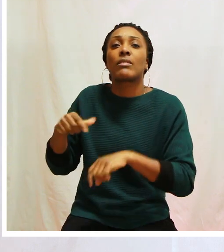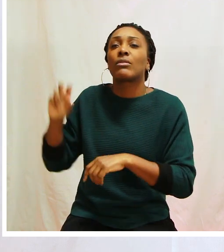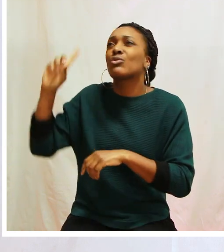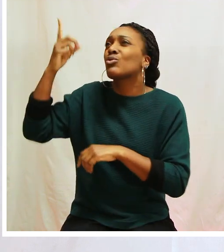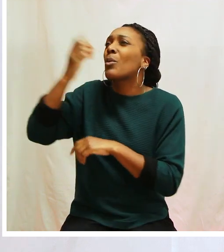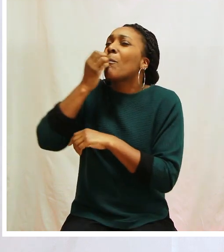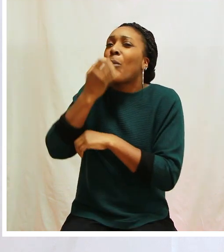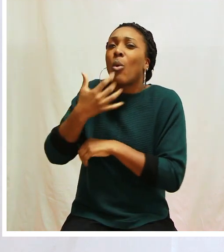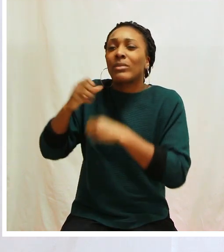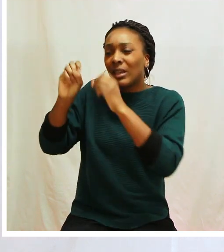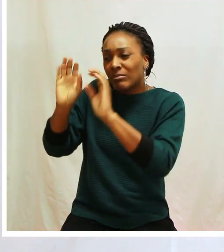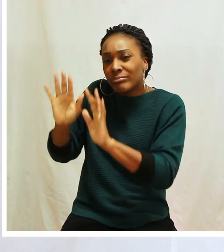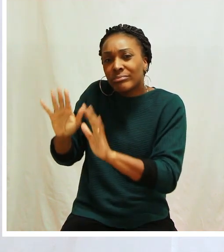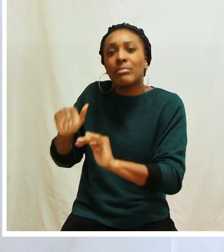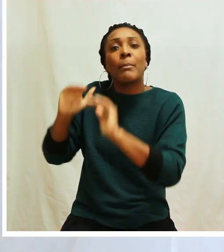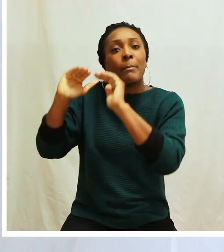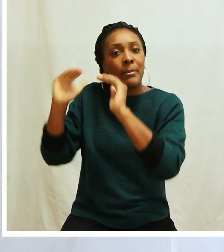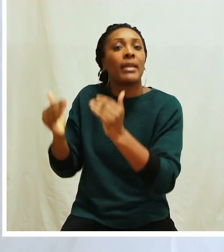bonté. Amen.